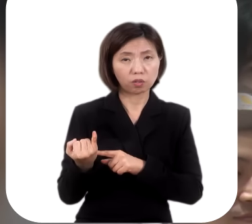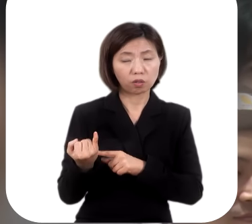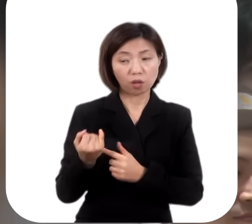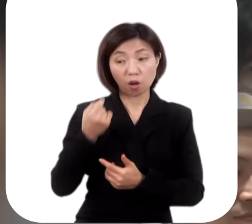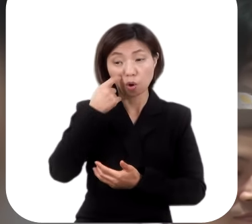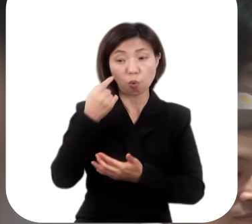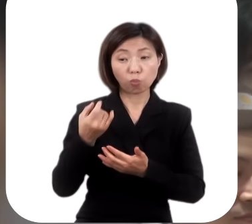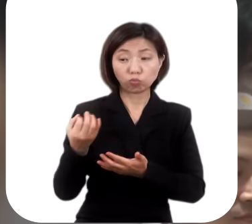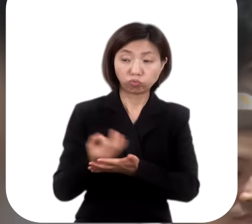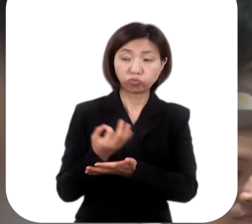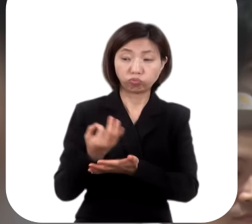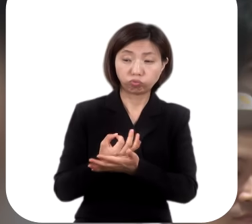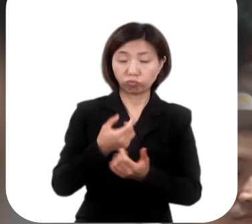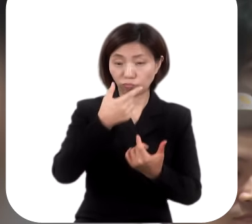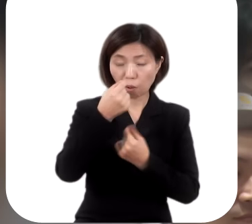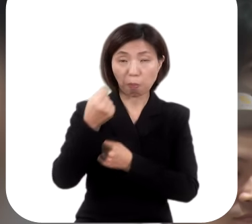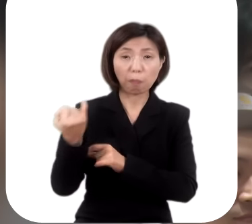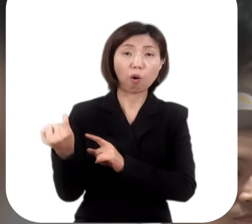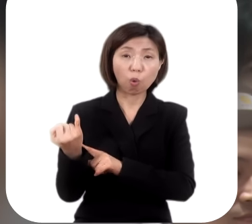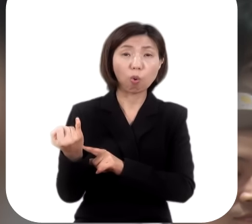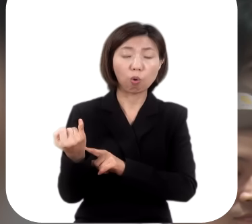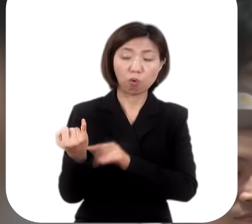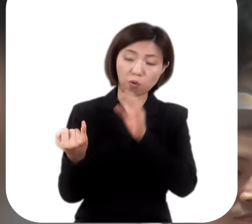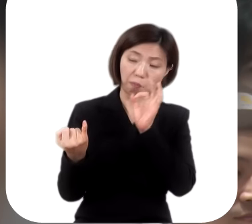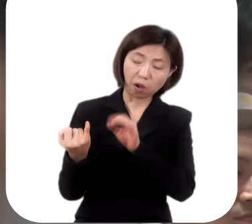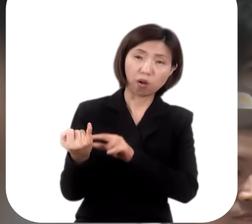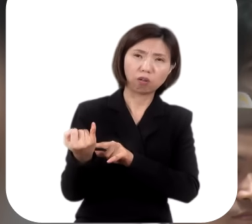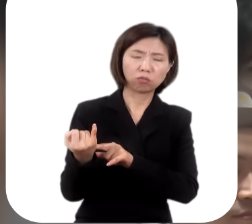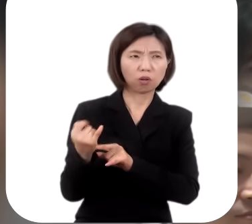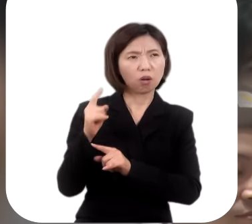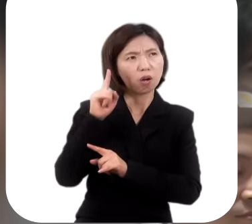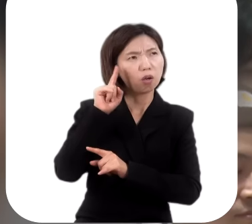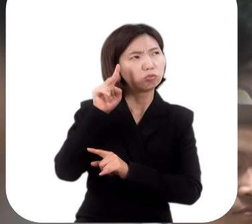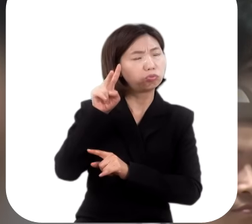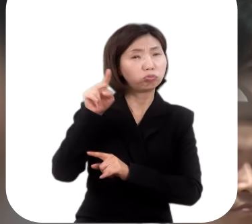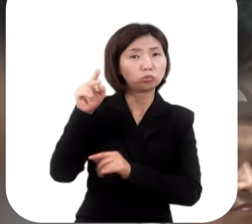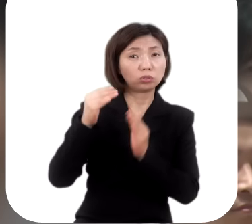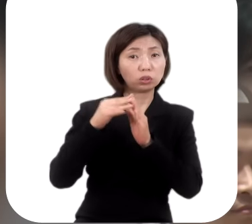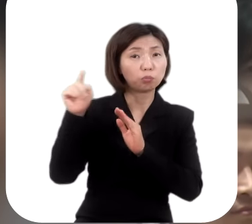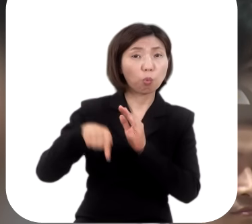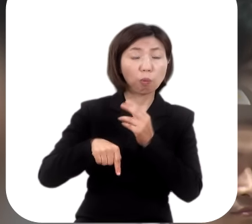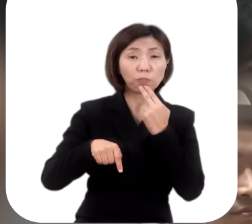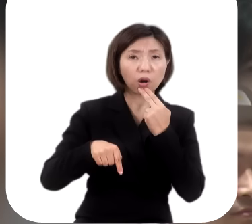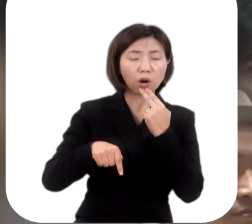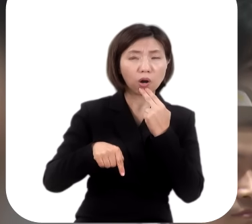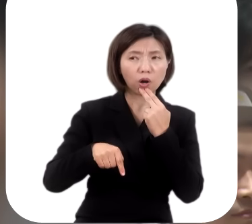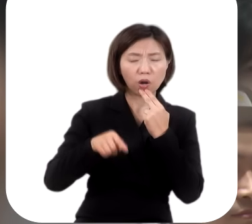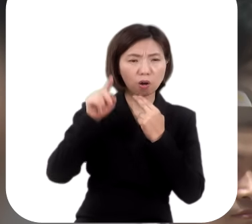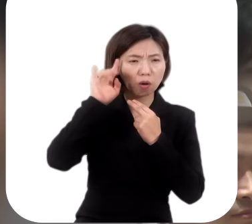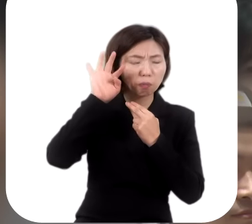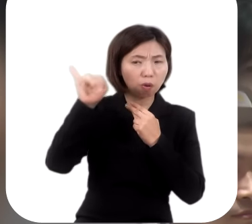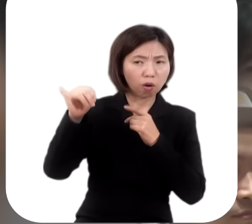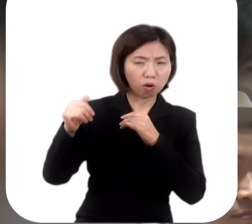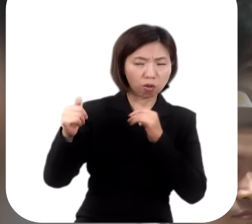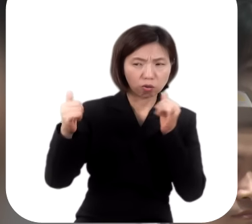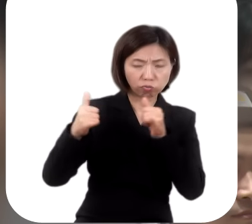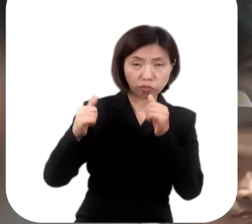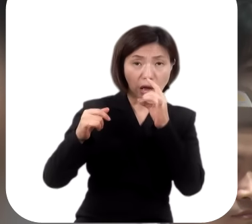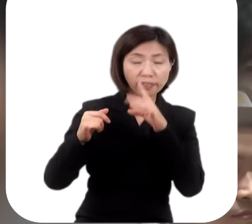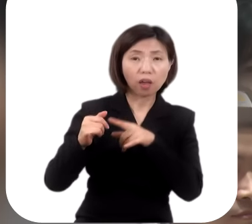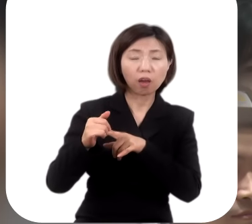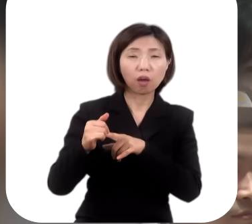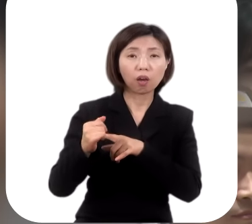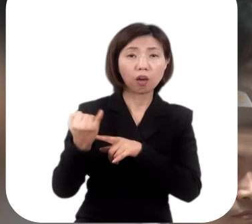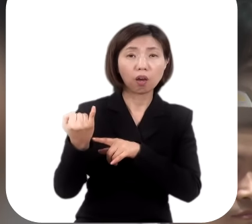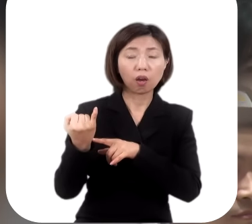해서, 또 얼증한 수익도 생겼고, 그게 너무 즐거워했어요. 근데 어느 날 하루 이틀 집에도 안 들어오고, 또 며칠씩 연락도